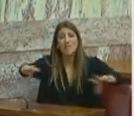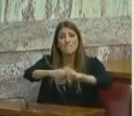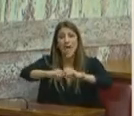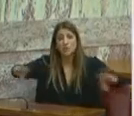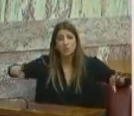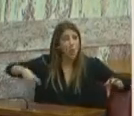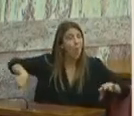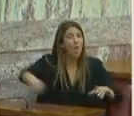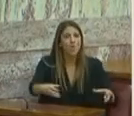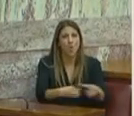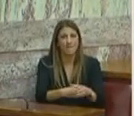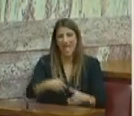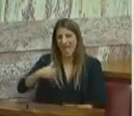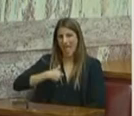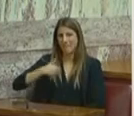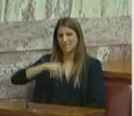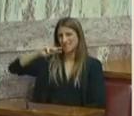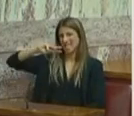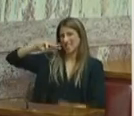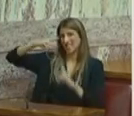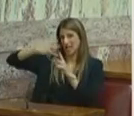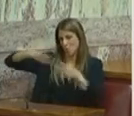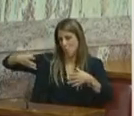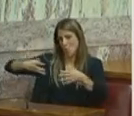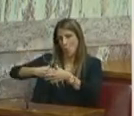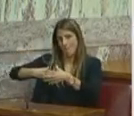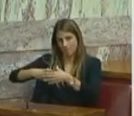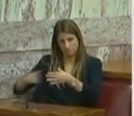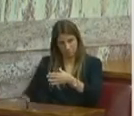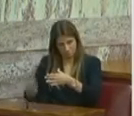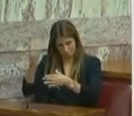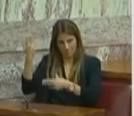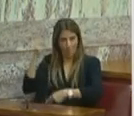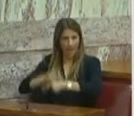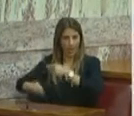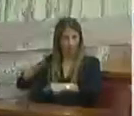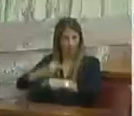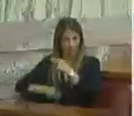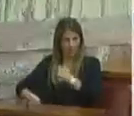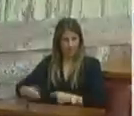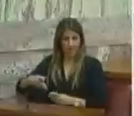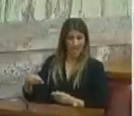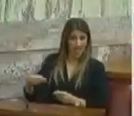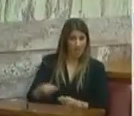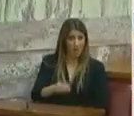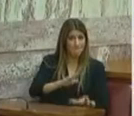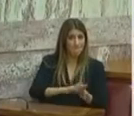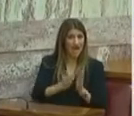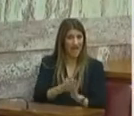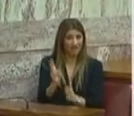χώρας σύμφωνα με τις τρεις τελευταίες εκλογικές αναμετρήσεις και την παραδίδω για τα πρακτικά της Βουλής.